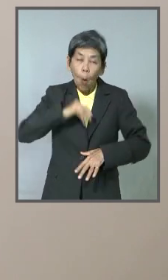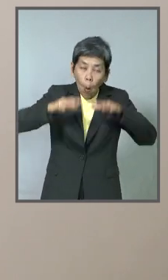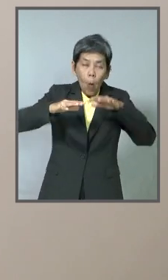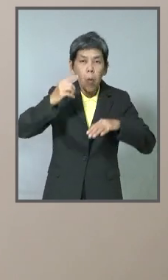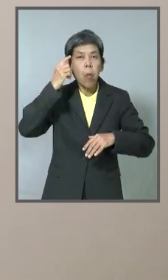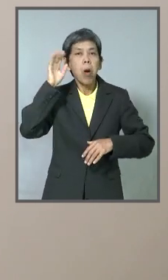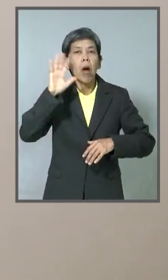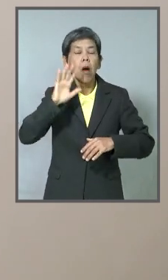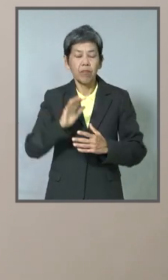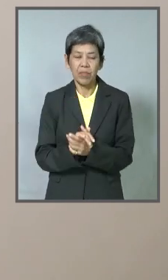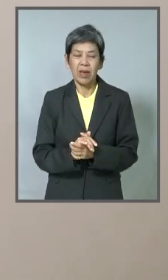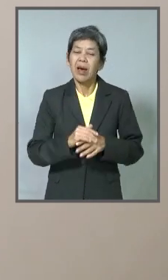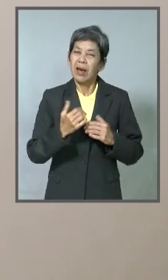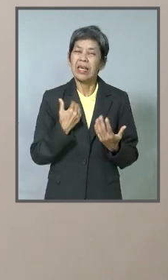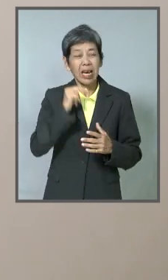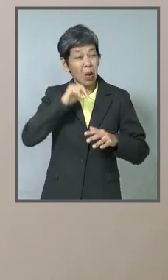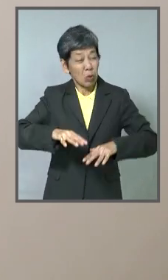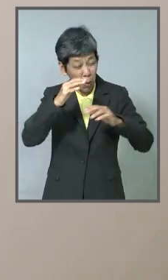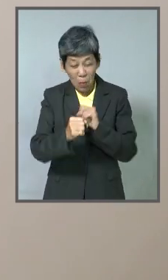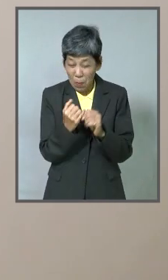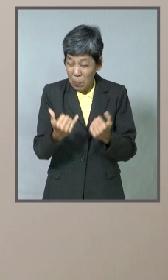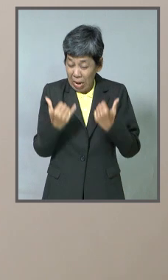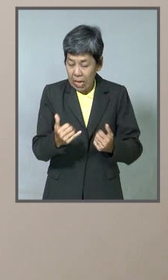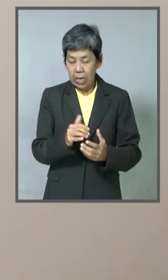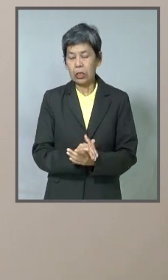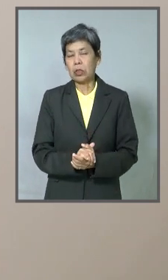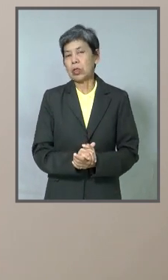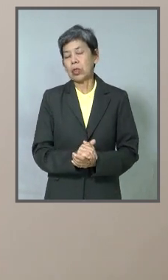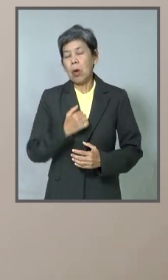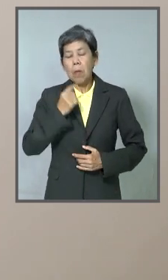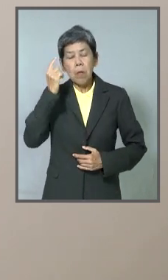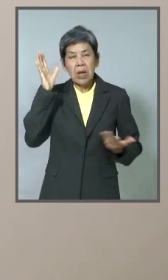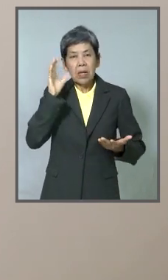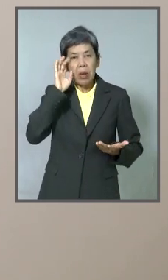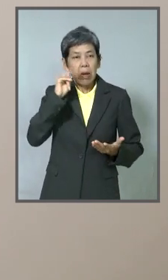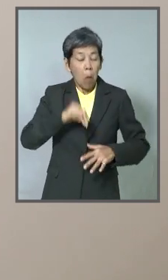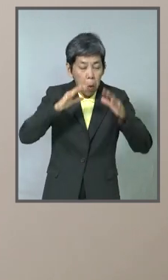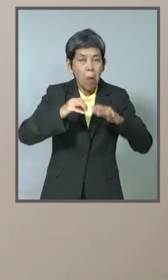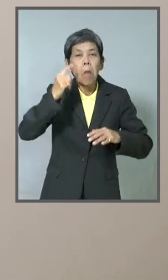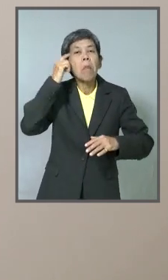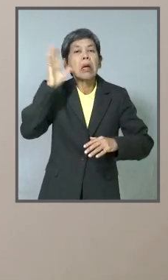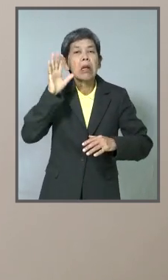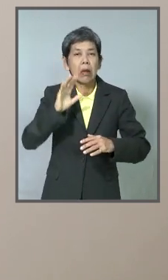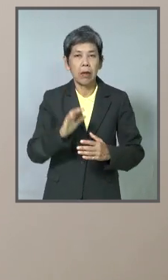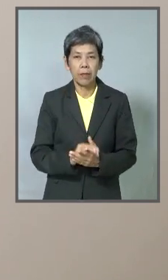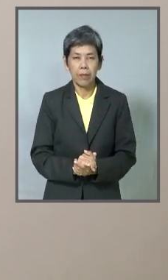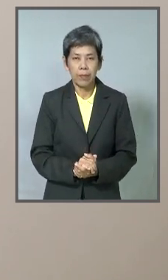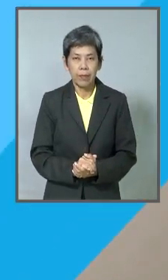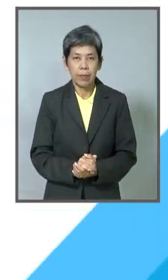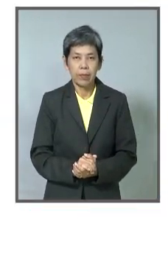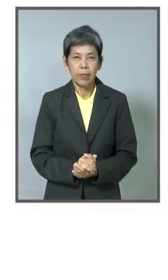ดนี้ทุกพื้นที่ที่เป็นอุทกภัยปีนี้คือไม่คิดว่าจะรุนแรงขนาดน ี